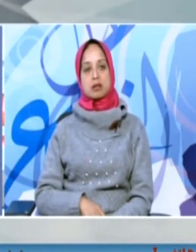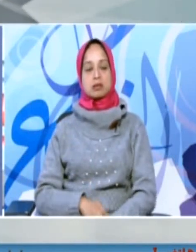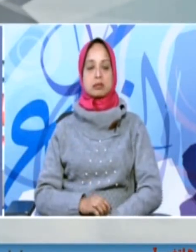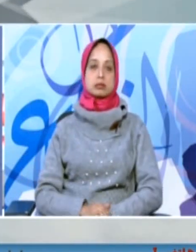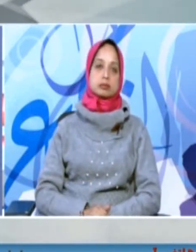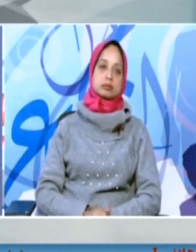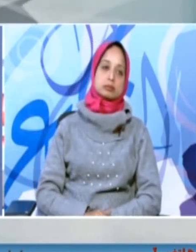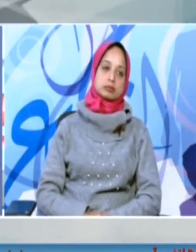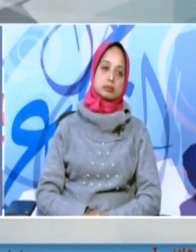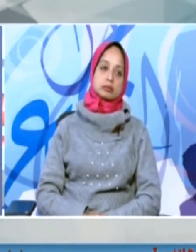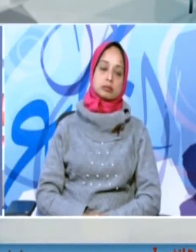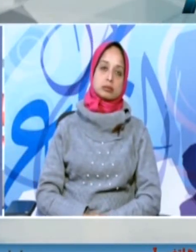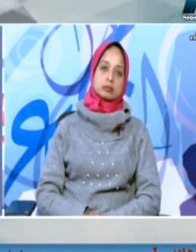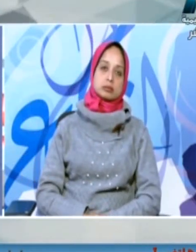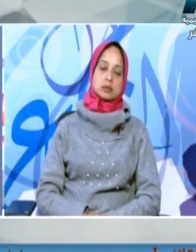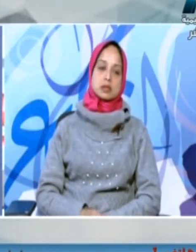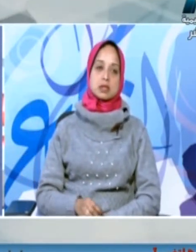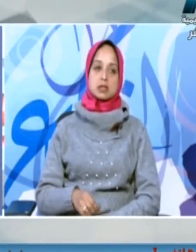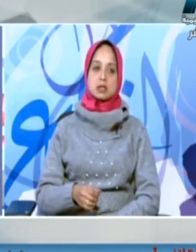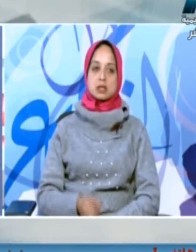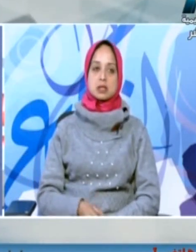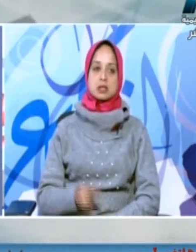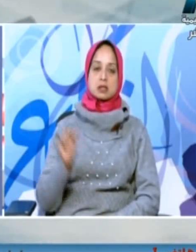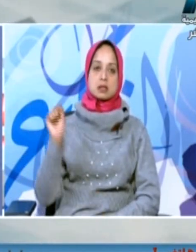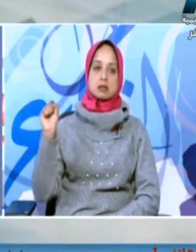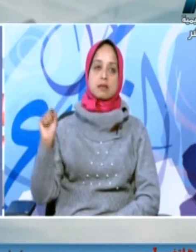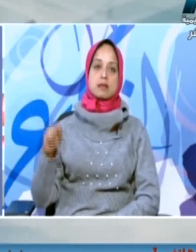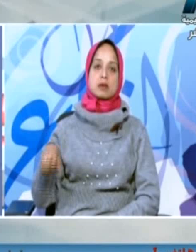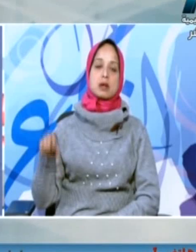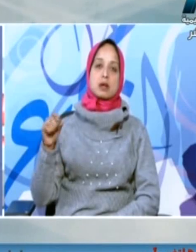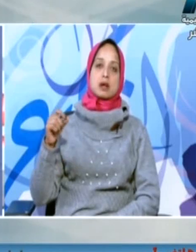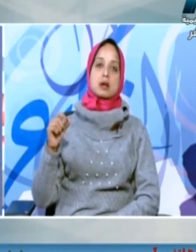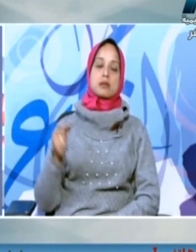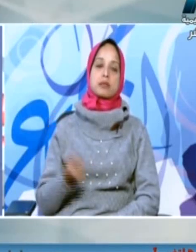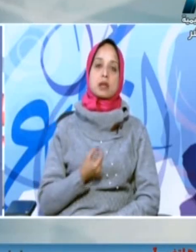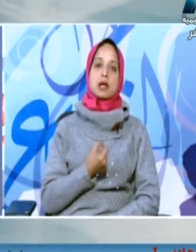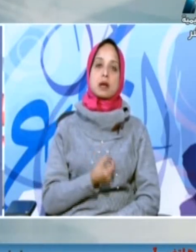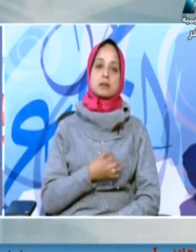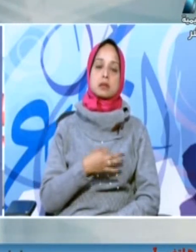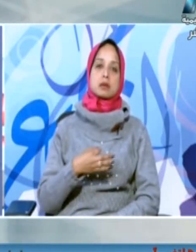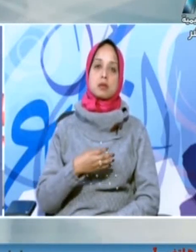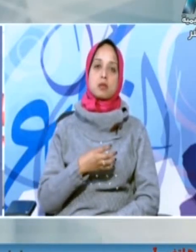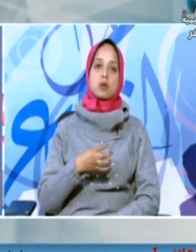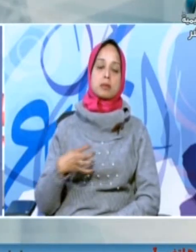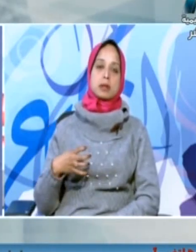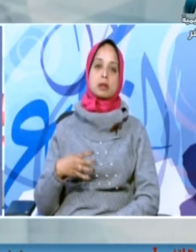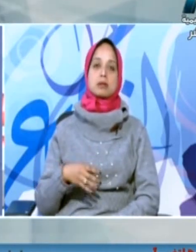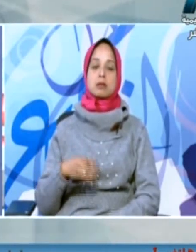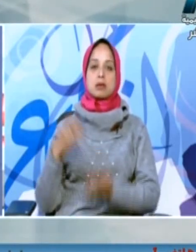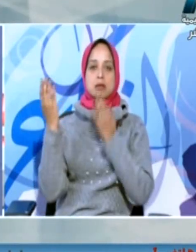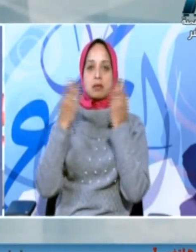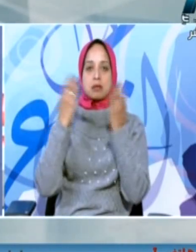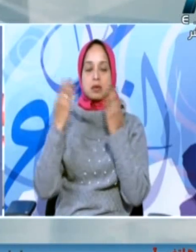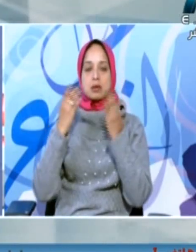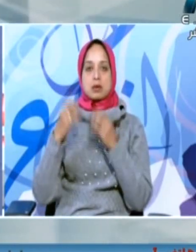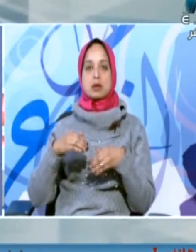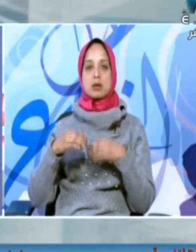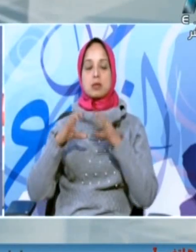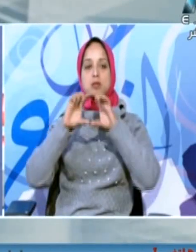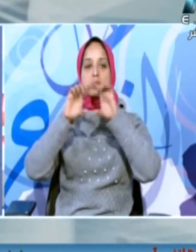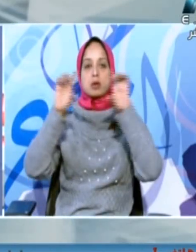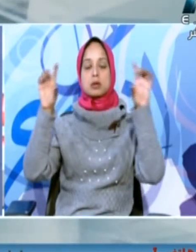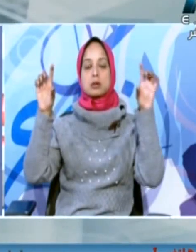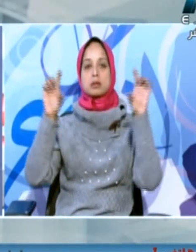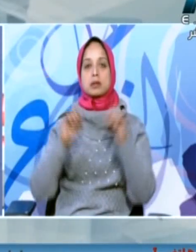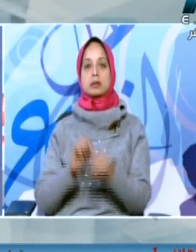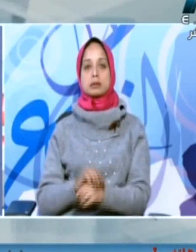جبتها؟ أيوه صفحة 45 اللي هي الفصل الثالث. حلو أوي، اقرا لي كده المقدمة يا محمود. مصر منذ الثورة العربية